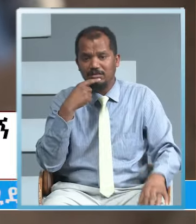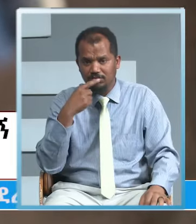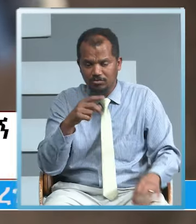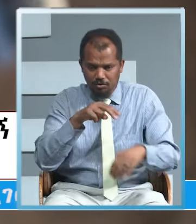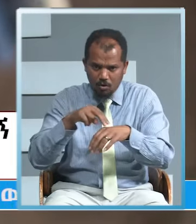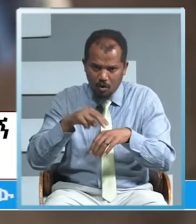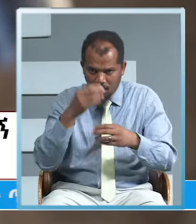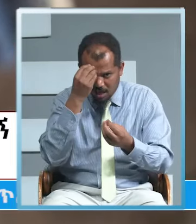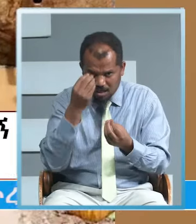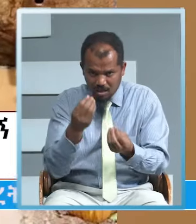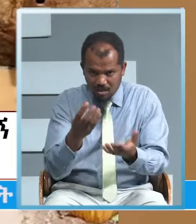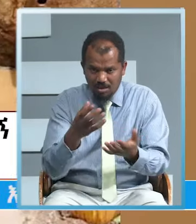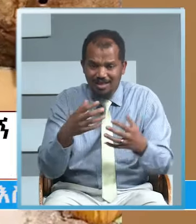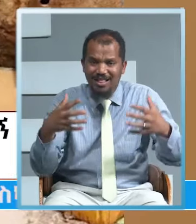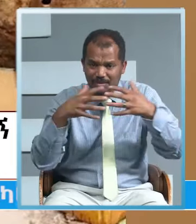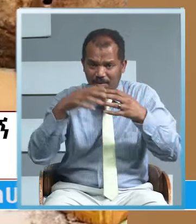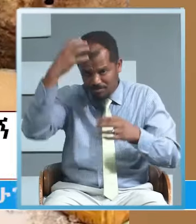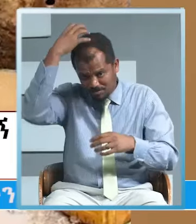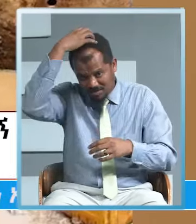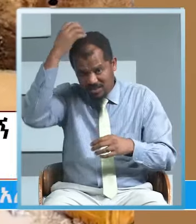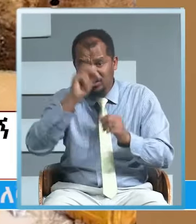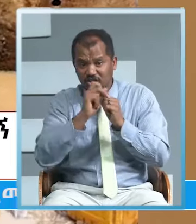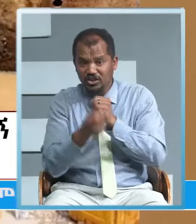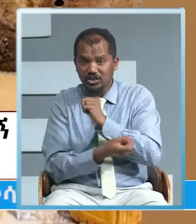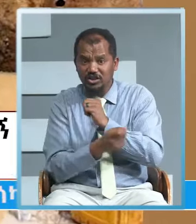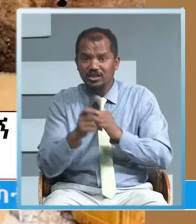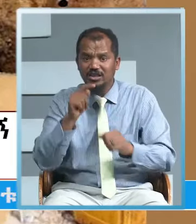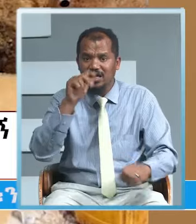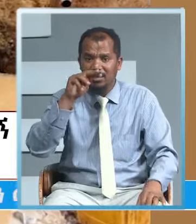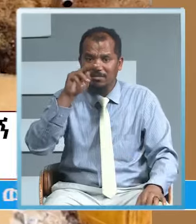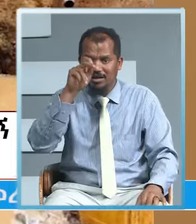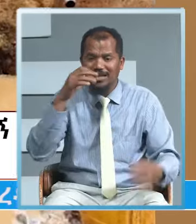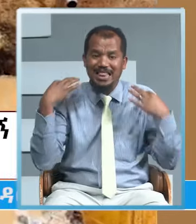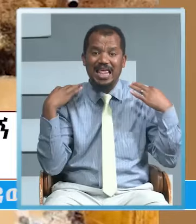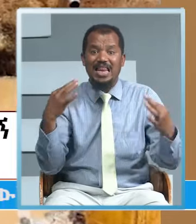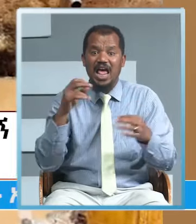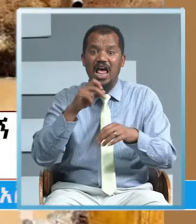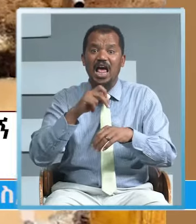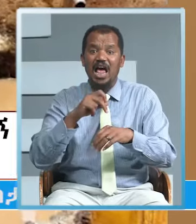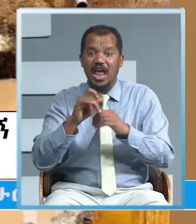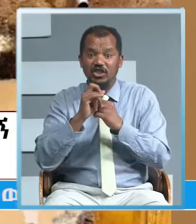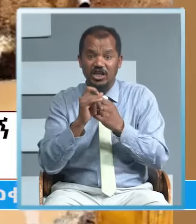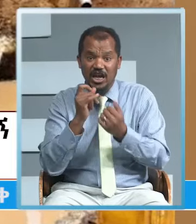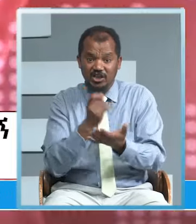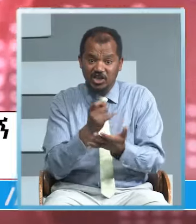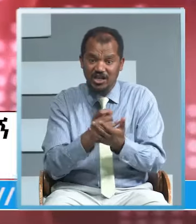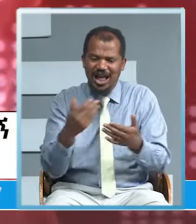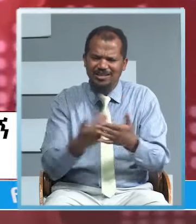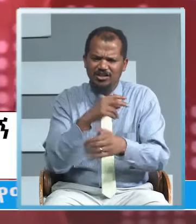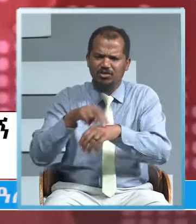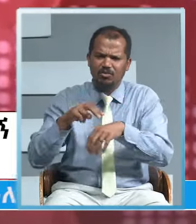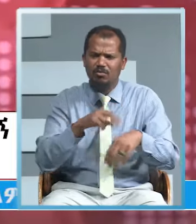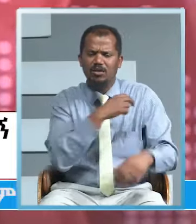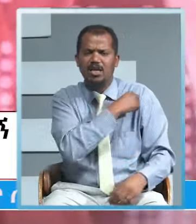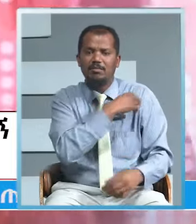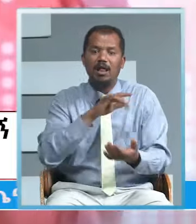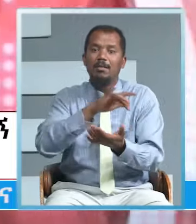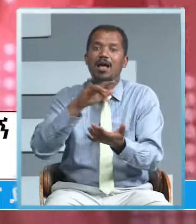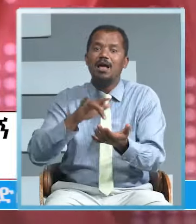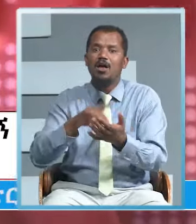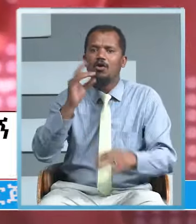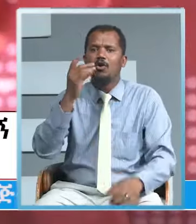سيلم تاقوامو أستوك يتبابروت منقستات درجت يتمتين ايجنسي باوتو مغلجة عديس يتقوامو تيهكم النام